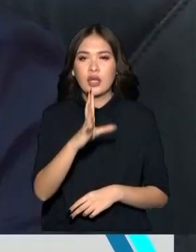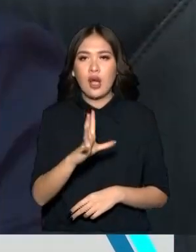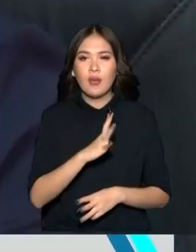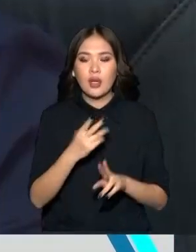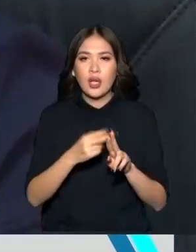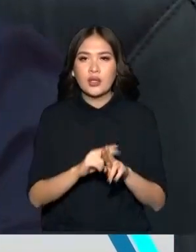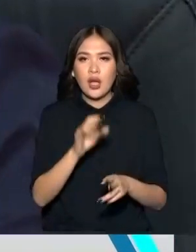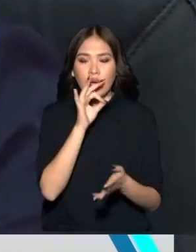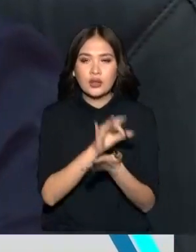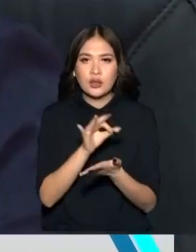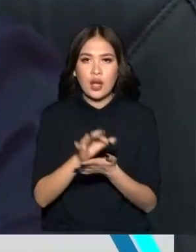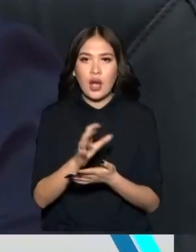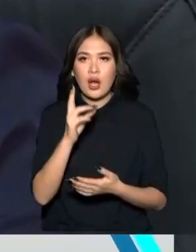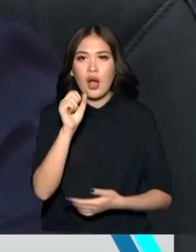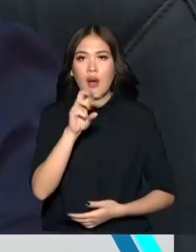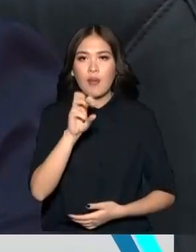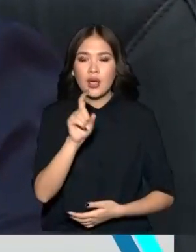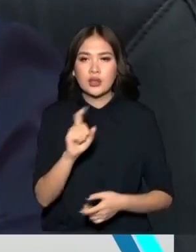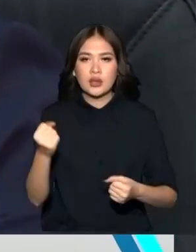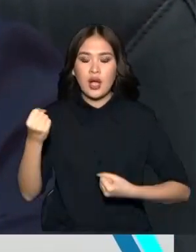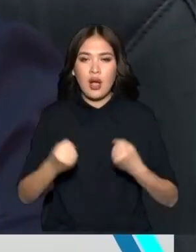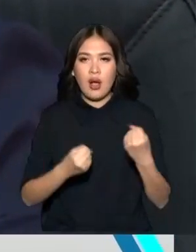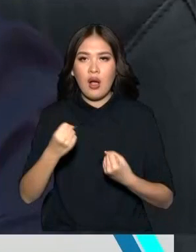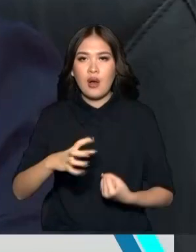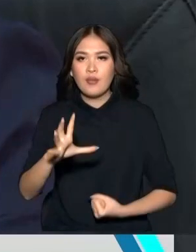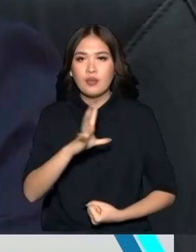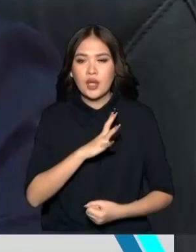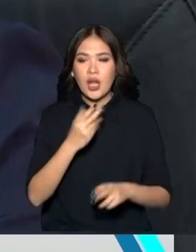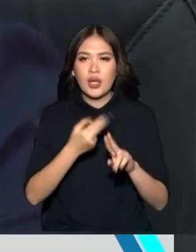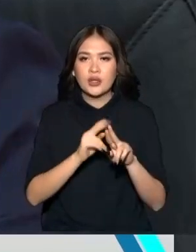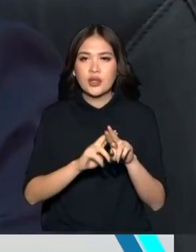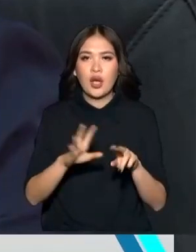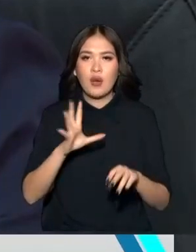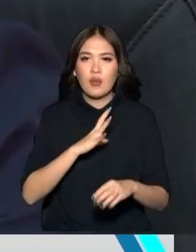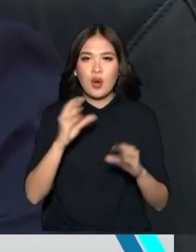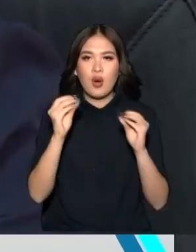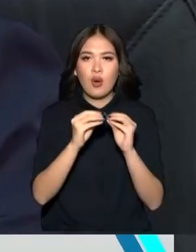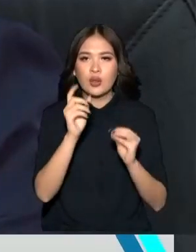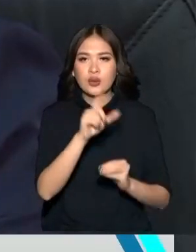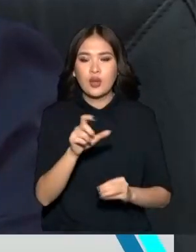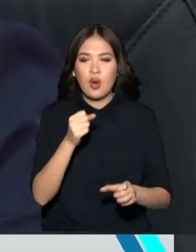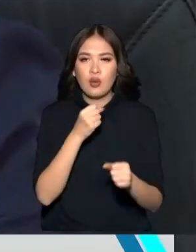олар бір ауыздан сізді КамАЗ автокөлігінің рөліне отырып, оны сарбаздарға қарай бағыттап жібергеніңізді көрсетті.